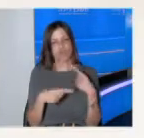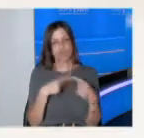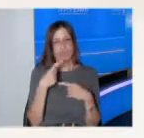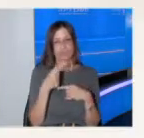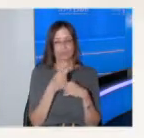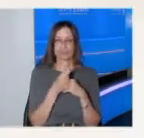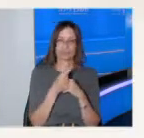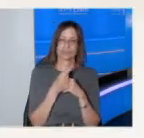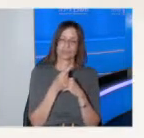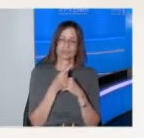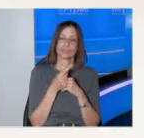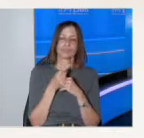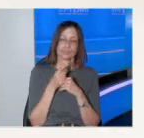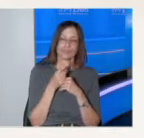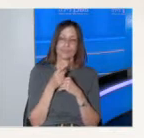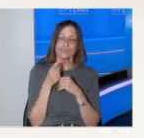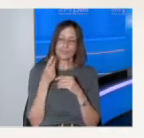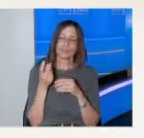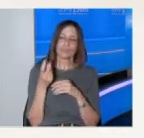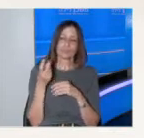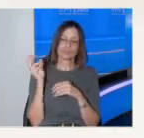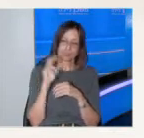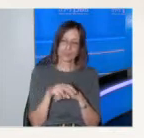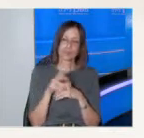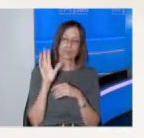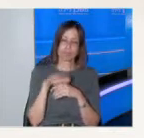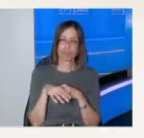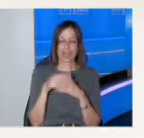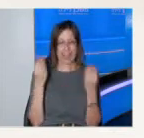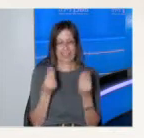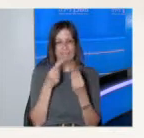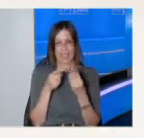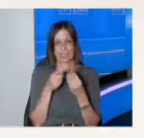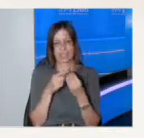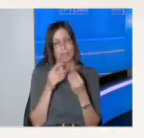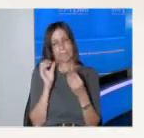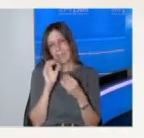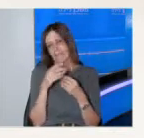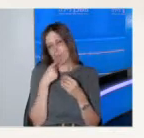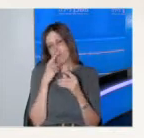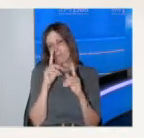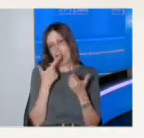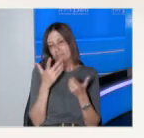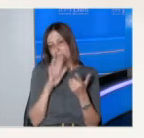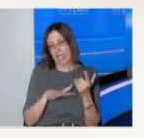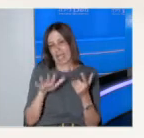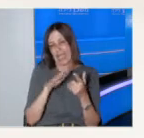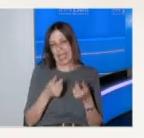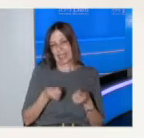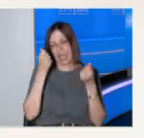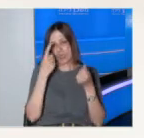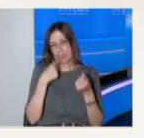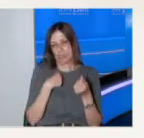שהולך אולי בדרכו של רם, שמצטרף לעניין הזה, באים ואומרים, למה מערכת החינוך מגדירה